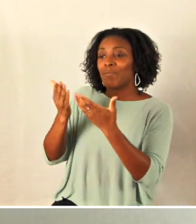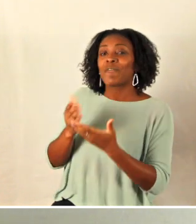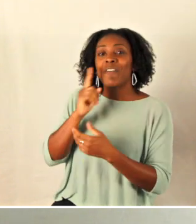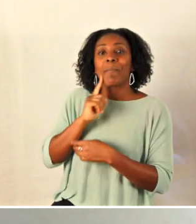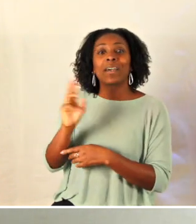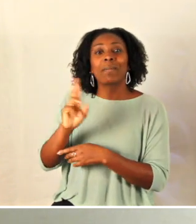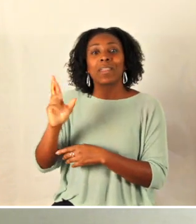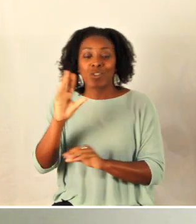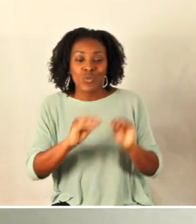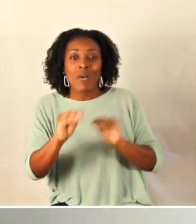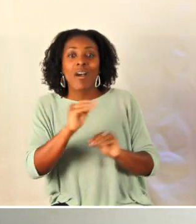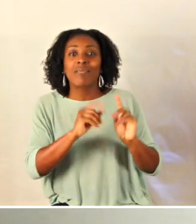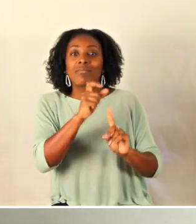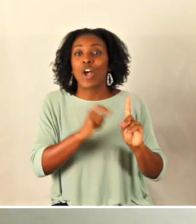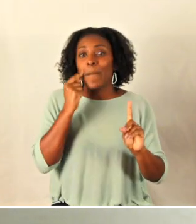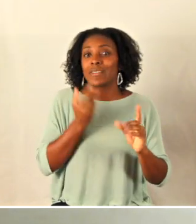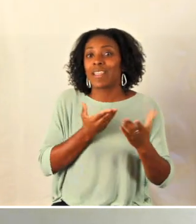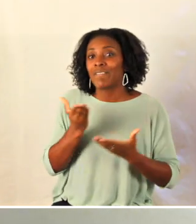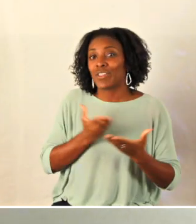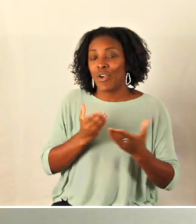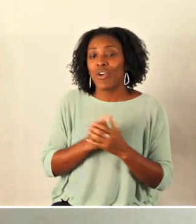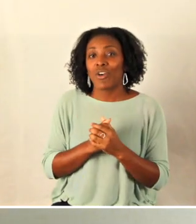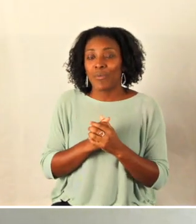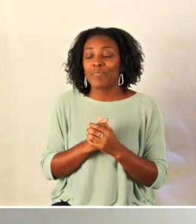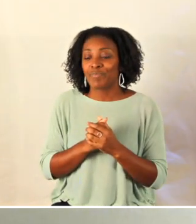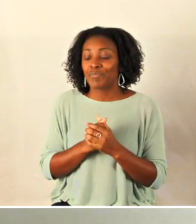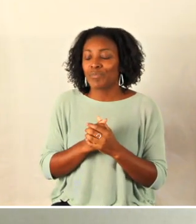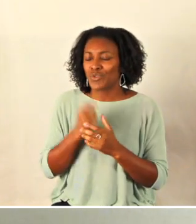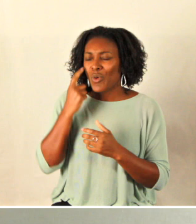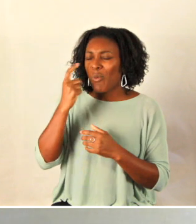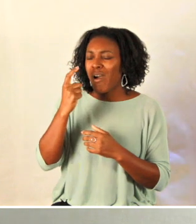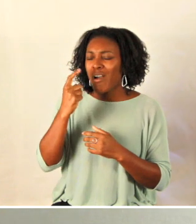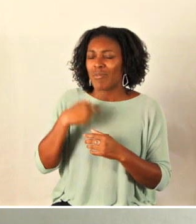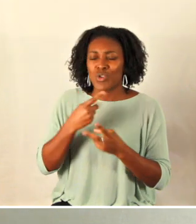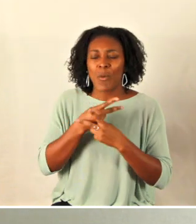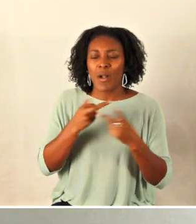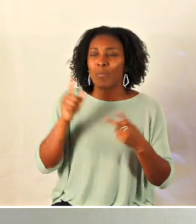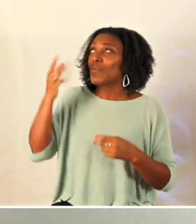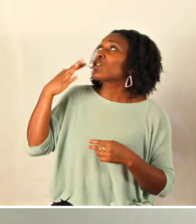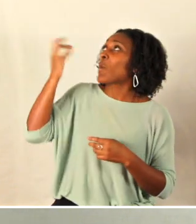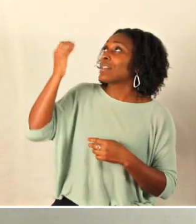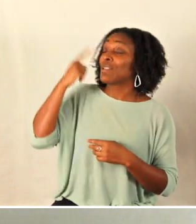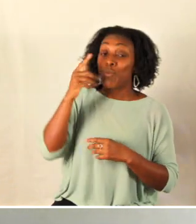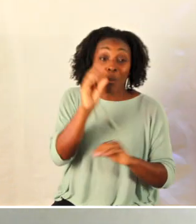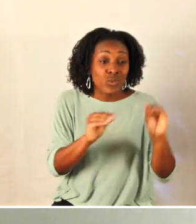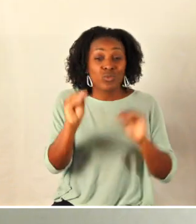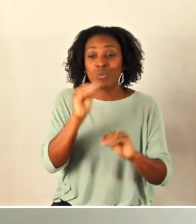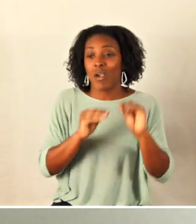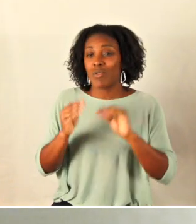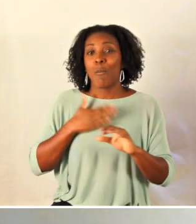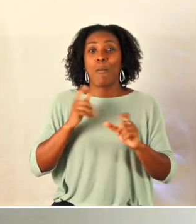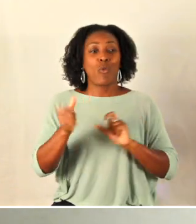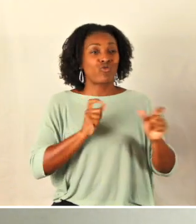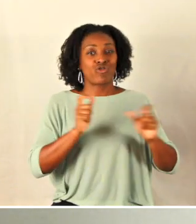qui a répondu à ses besoins. Seigneur, je crois et je proclame que tu m'as choisi pour prendre soin de mon prochain